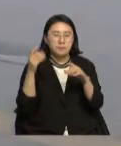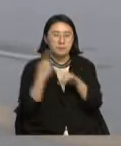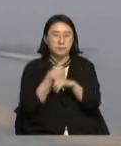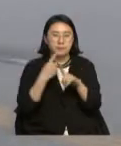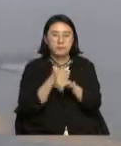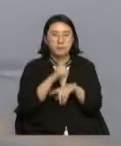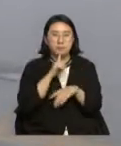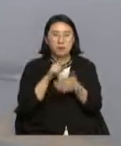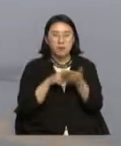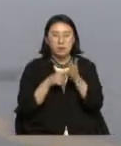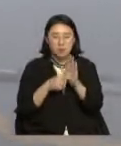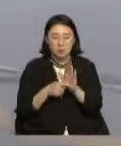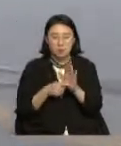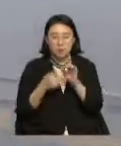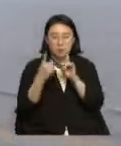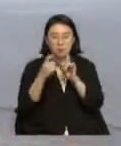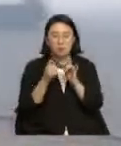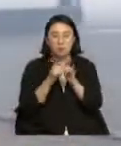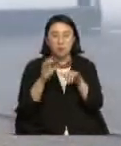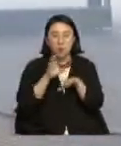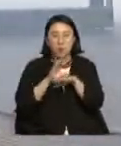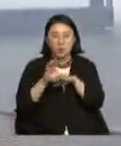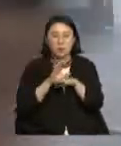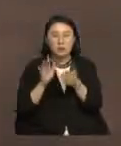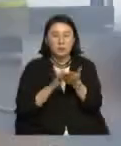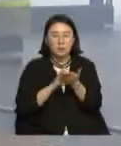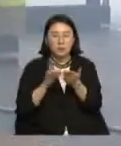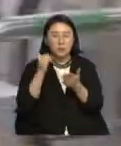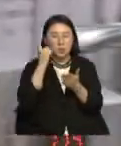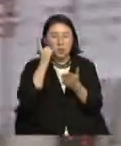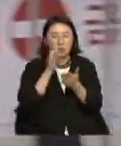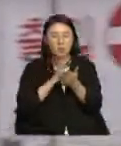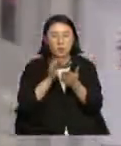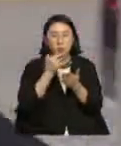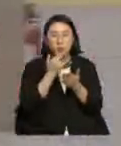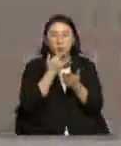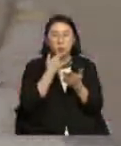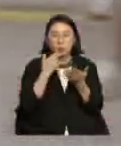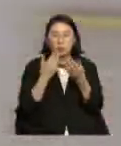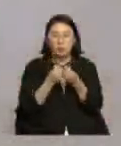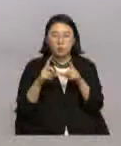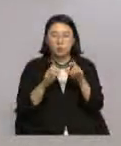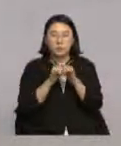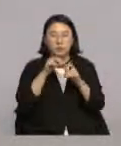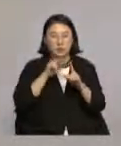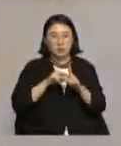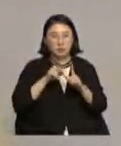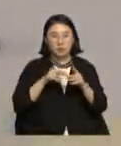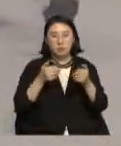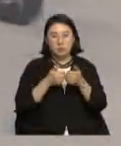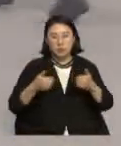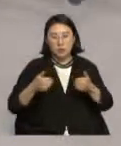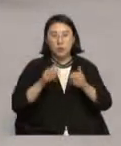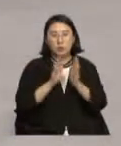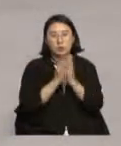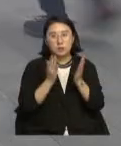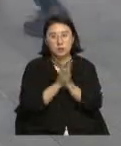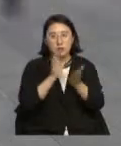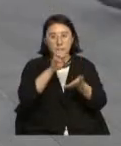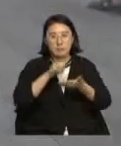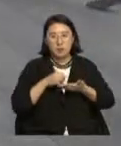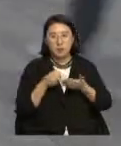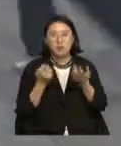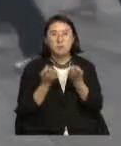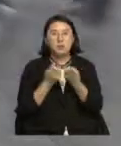밝혔습니다 민 방의 대상자가 컴퓨터나 스마트폰을 사용할 수 없는 경우에 주민센터에서 결 또 에 교재를 수령하는